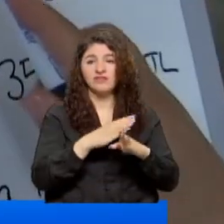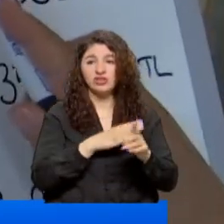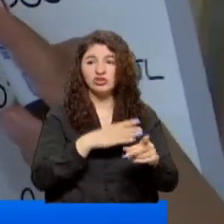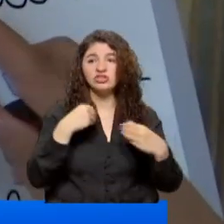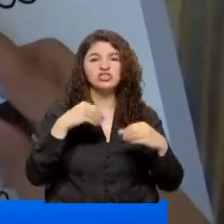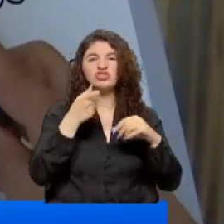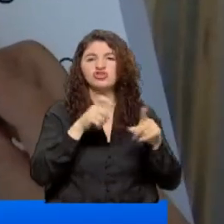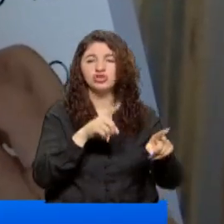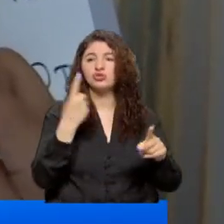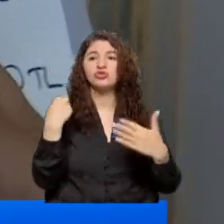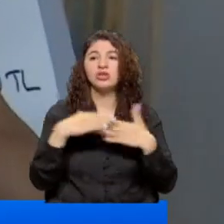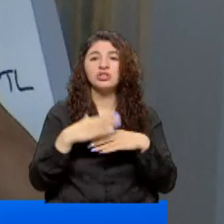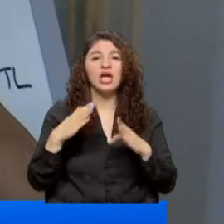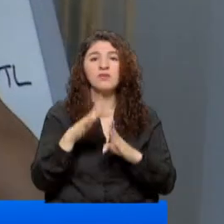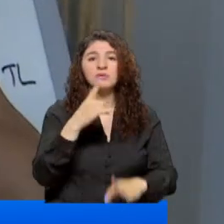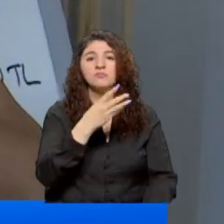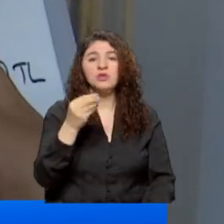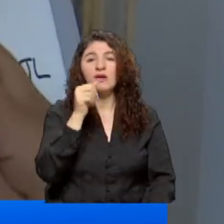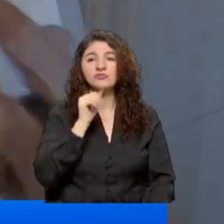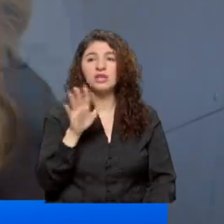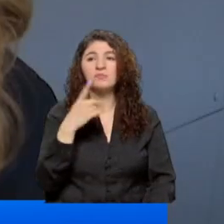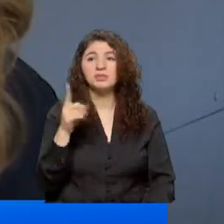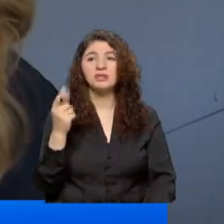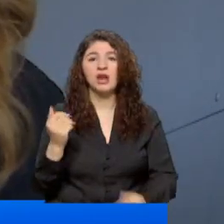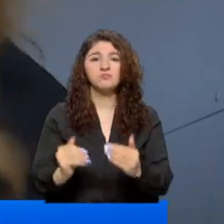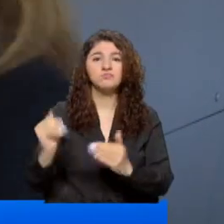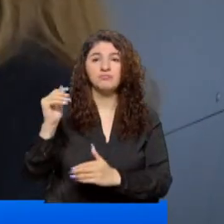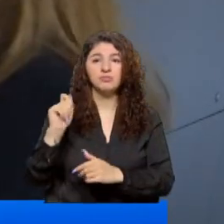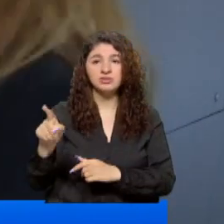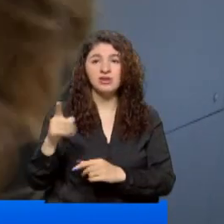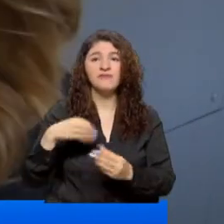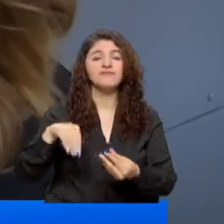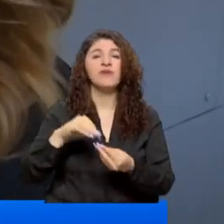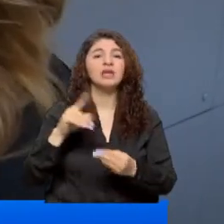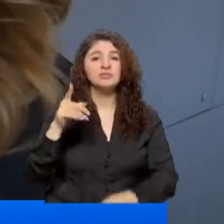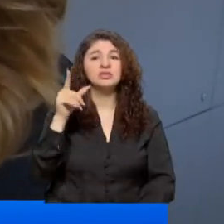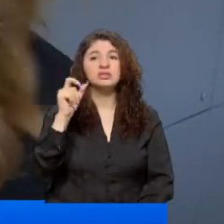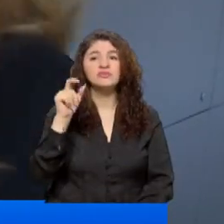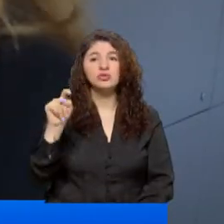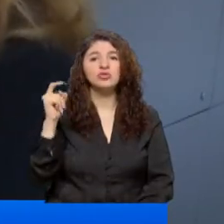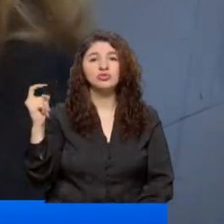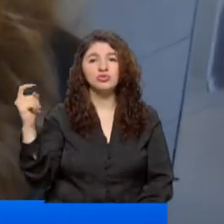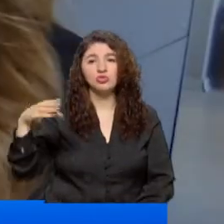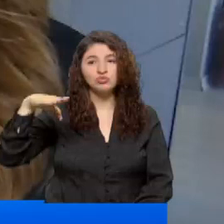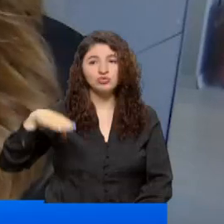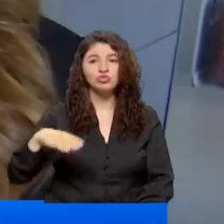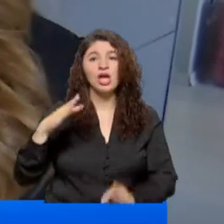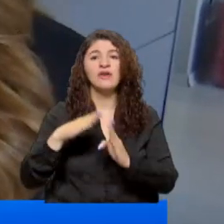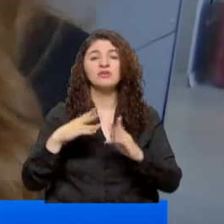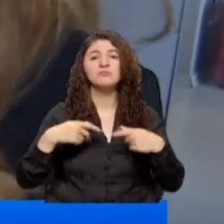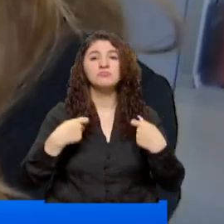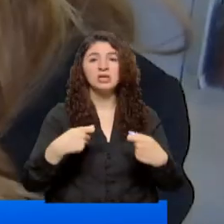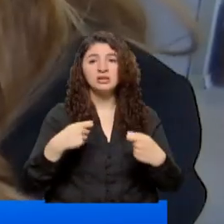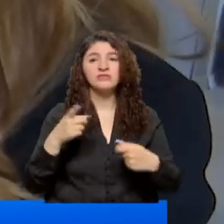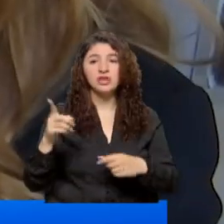vatandaş satıcı dün gece evini bir milyon 250 bin liraya çıkarttı faizi mizde 0 99 a düştü evin